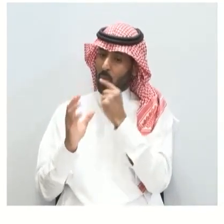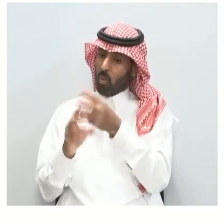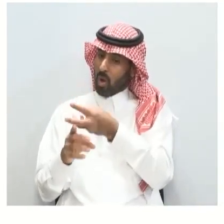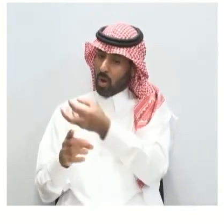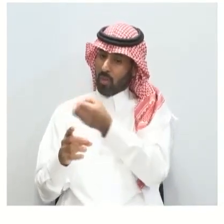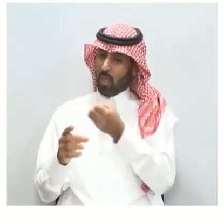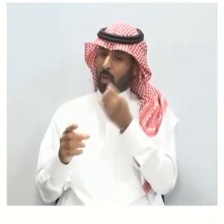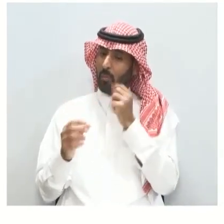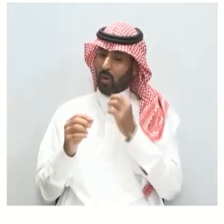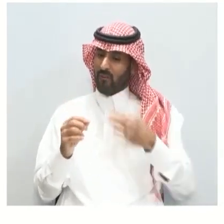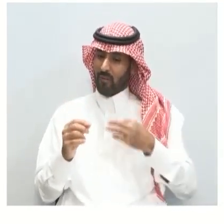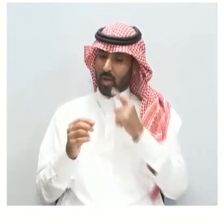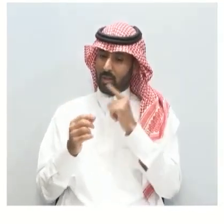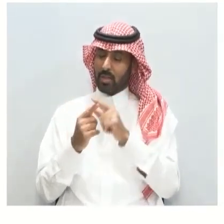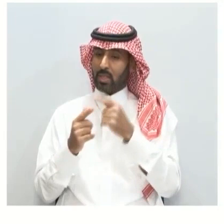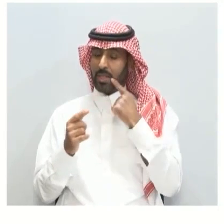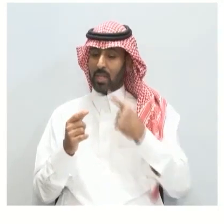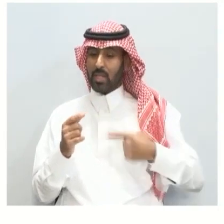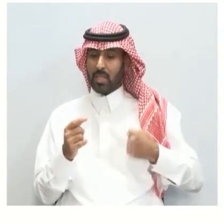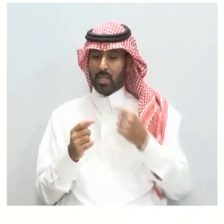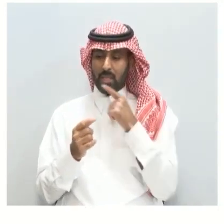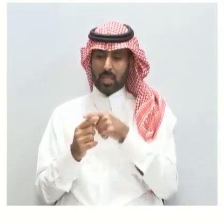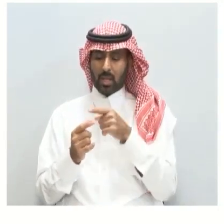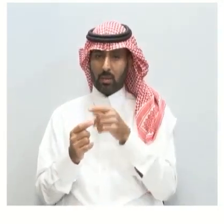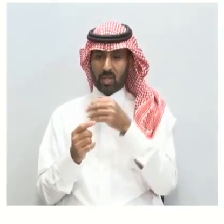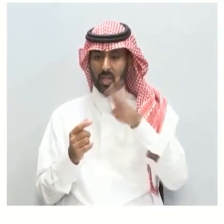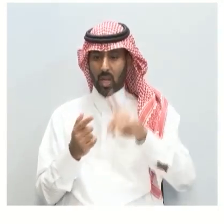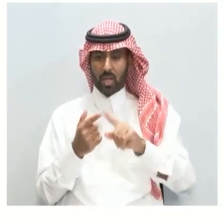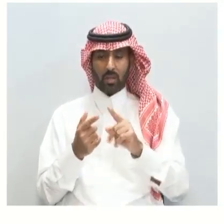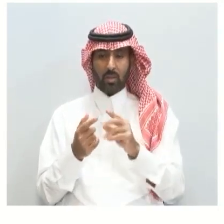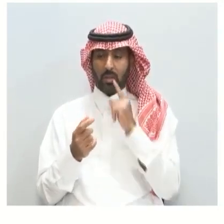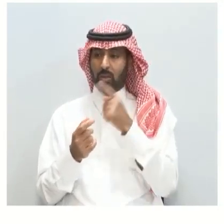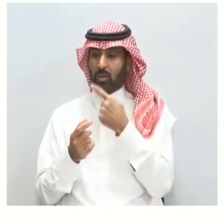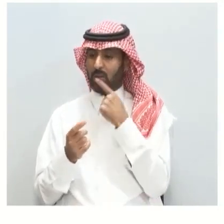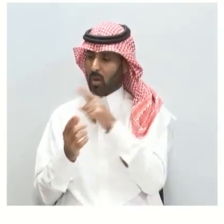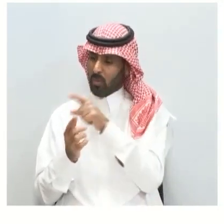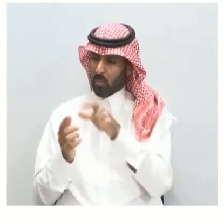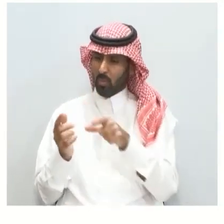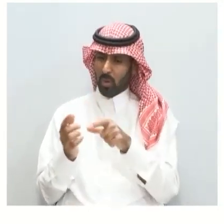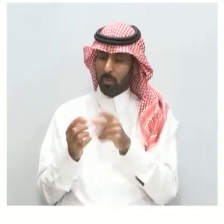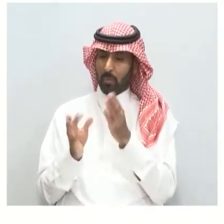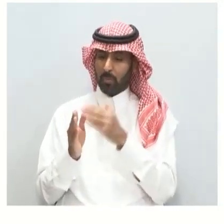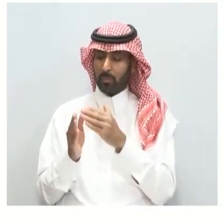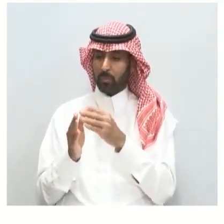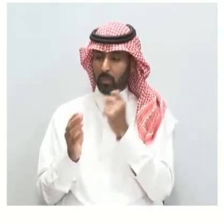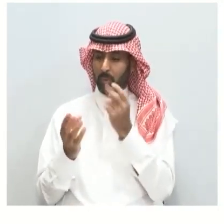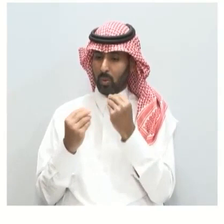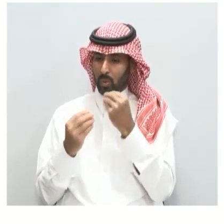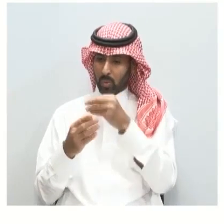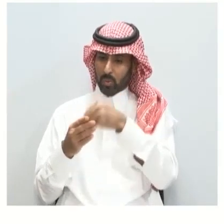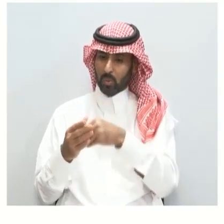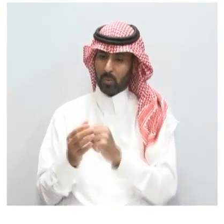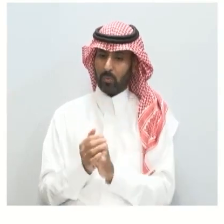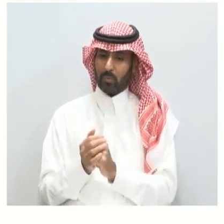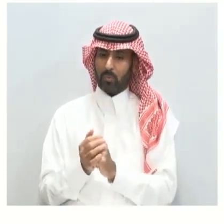ونسبه والواضع والاسم والاستمداد حكم الشارع مسائل والبعض بالبعض اكتفى ومن درى الجميع هذا